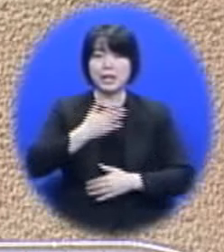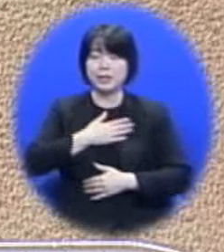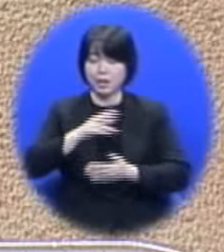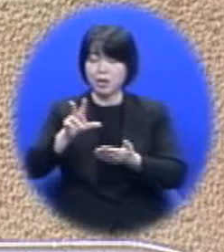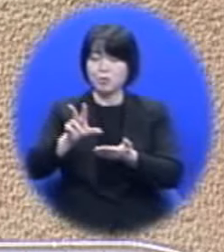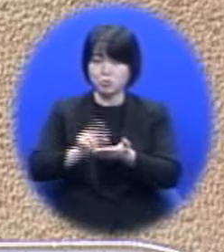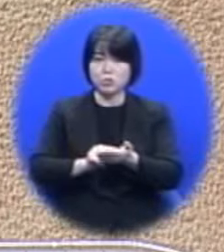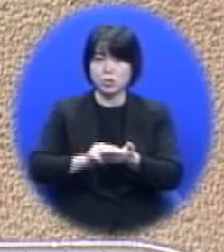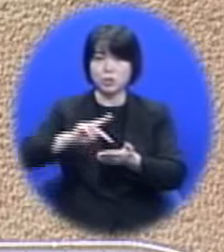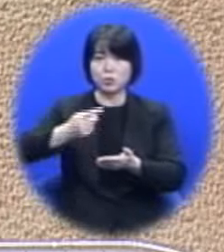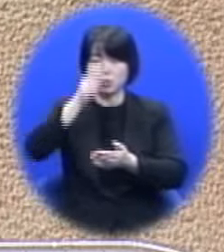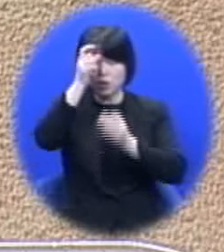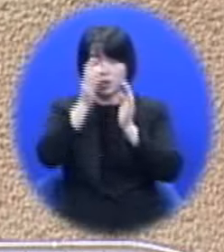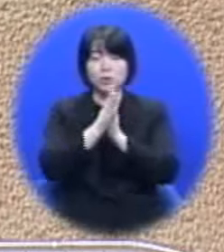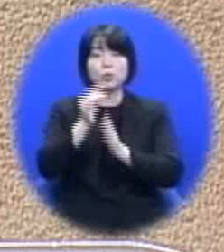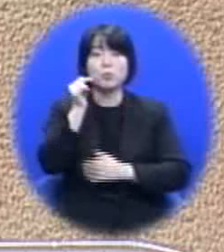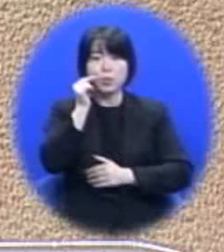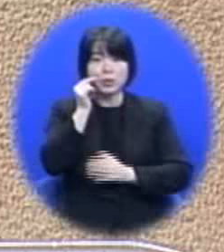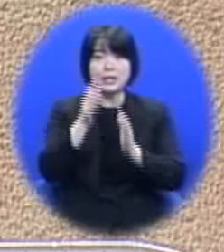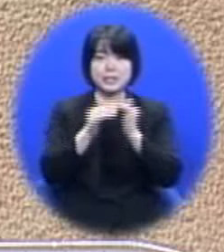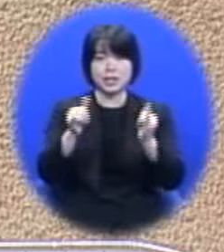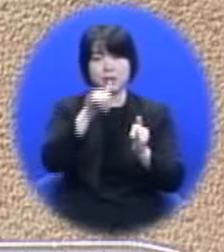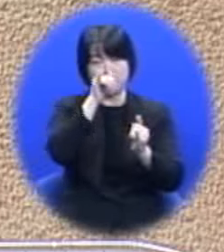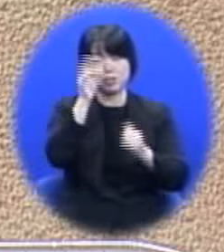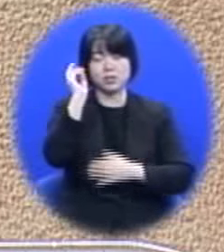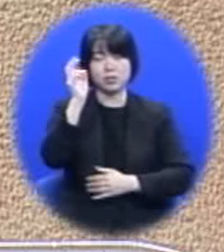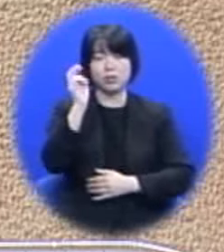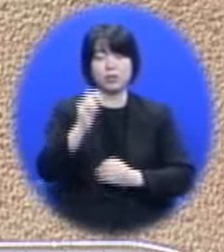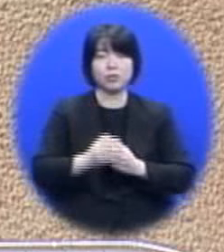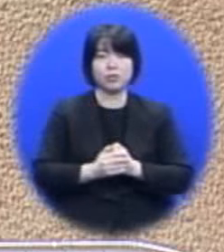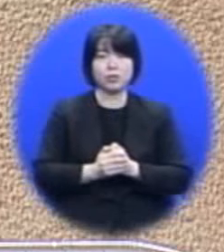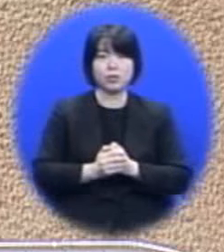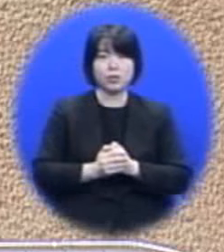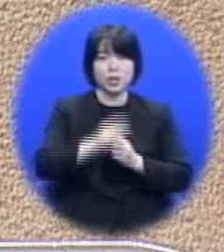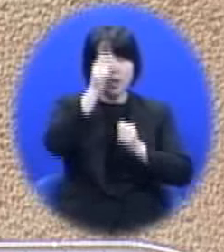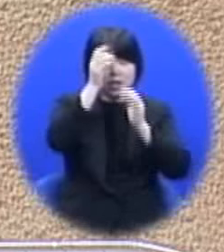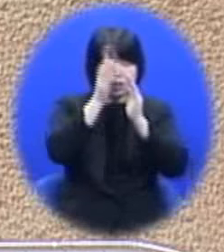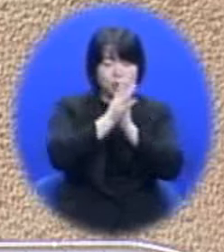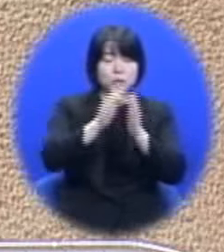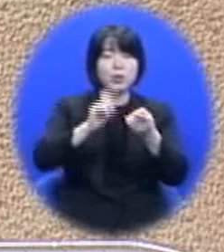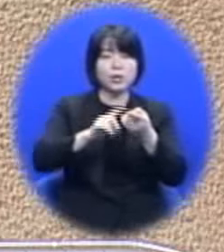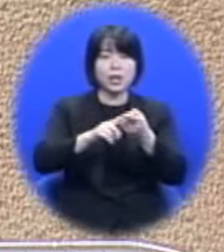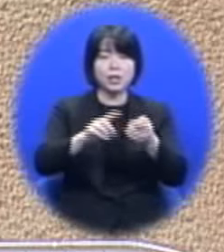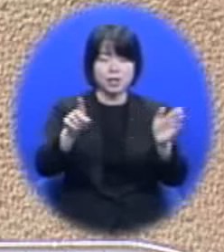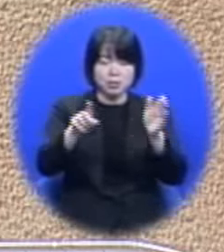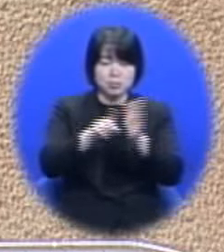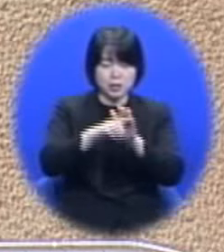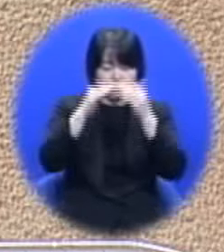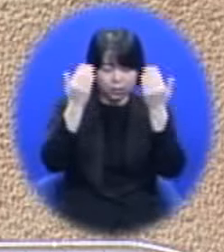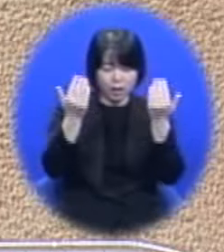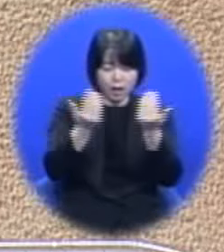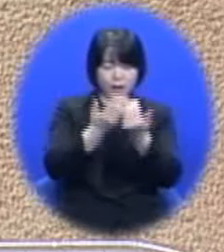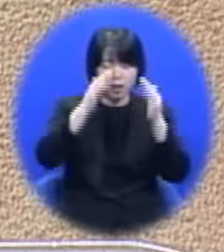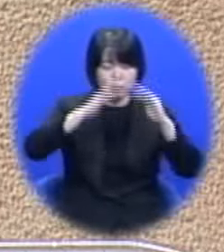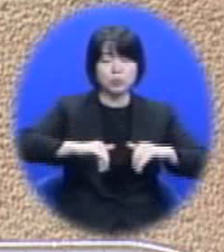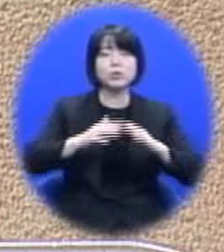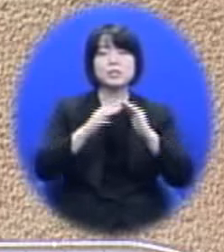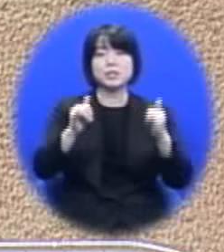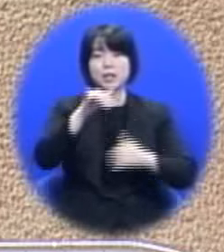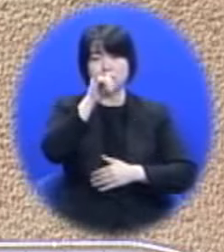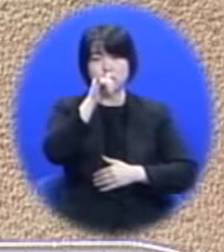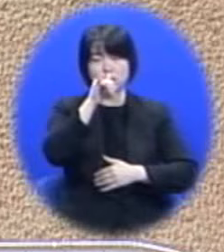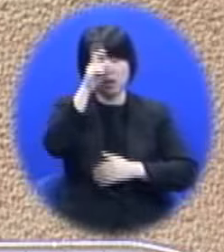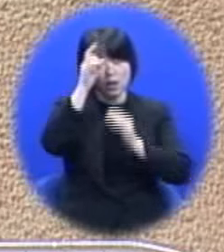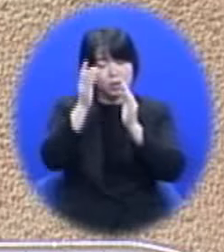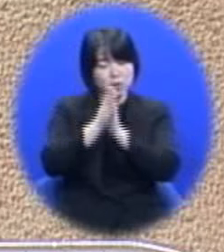못하는 그런 분들 있으실 겁니다. 기도에 대한 믿음 다 무너진 분 있으실 거예요. 기도해도 안 되네